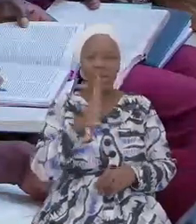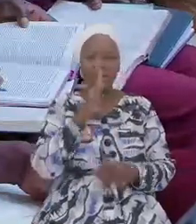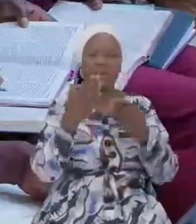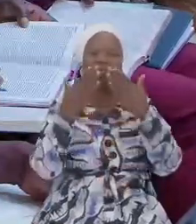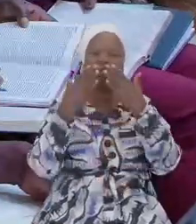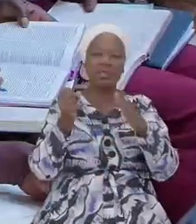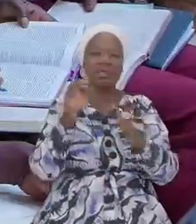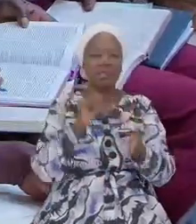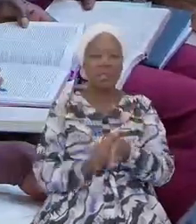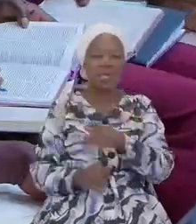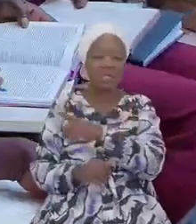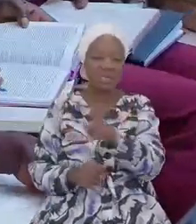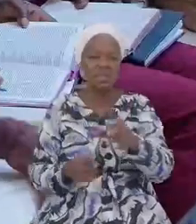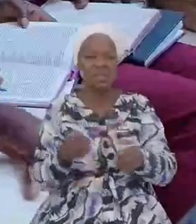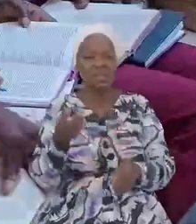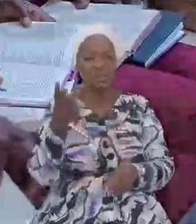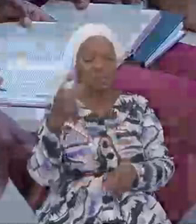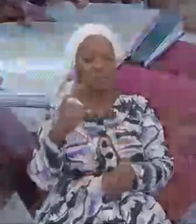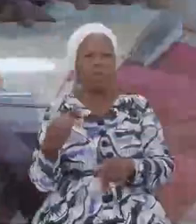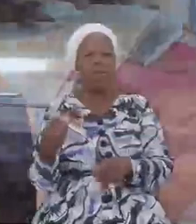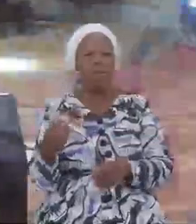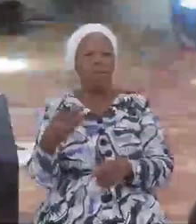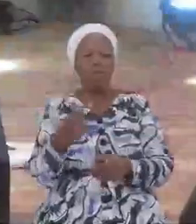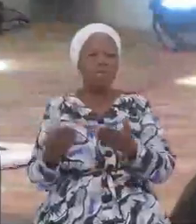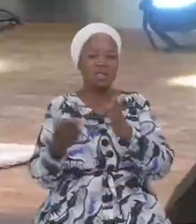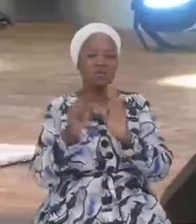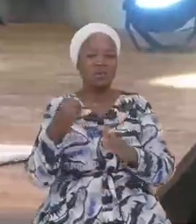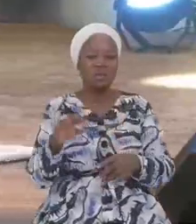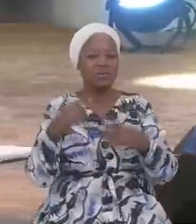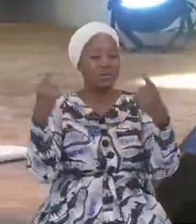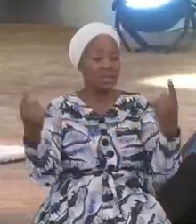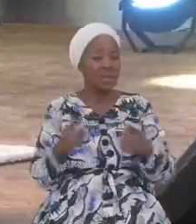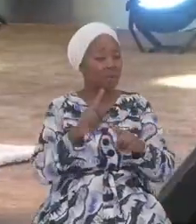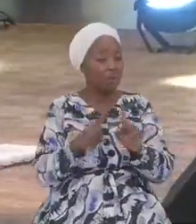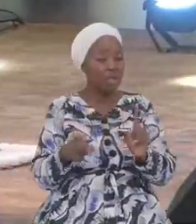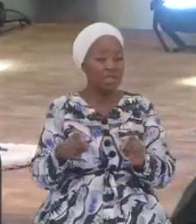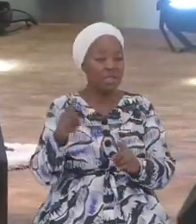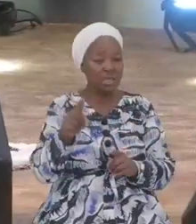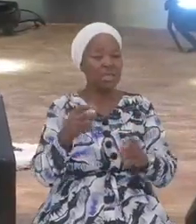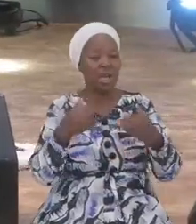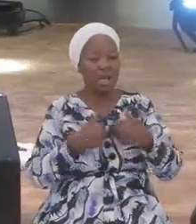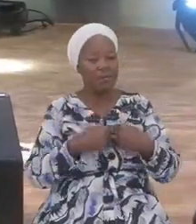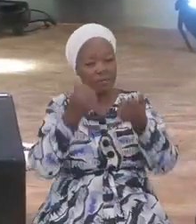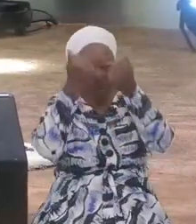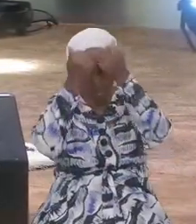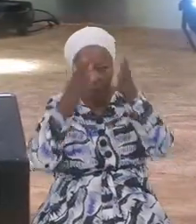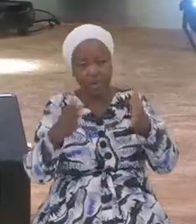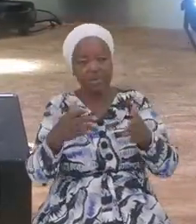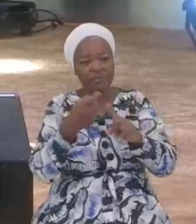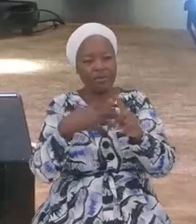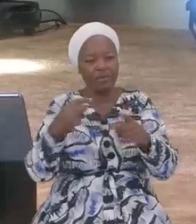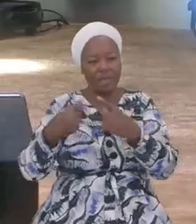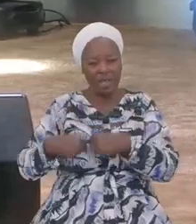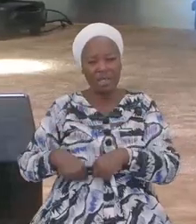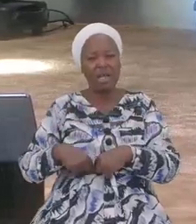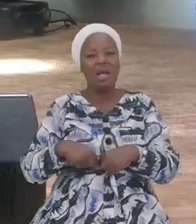Verset 17. Mais grâce soit rendue à Dieu de ce que votre foi, après avoir été esclave du péché, vous avez obéi de